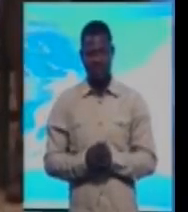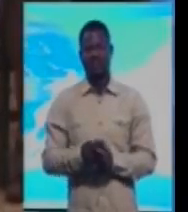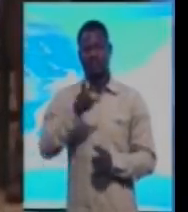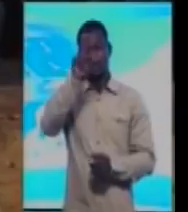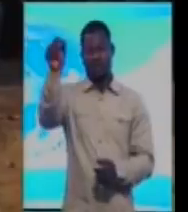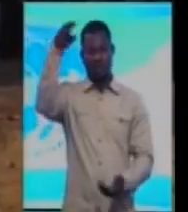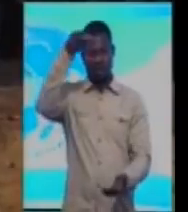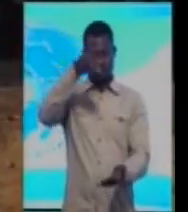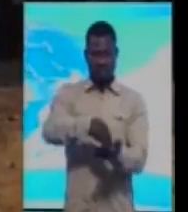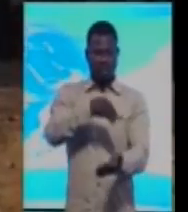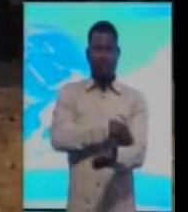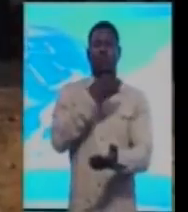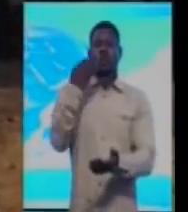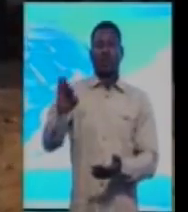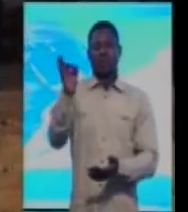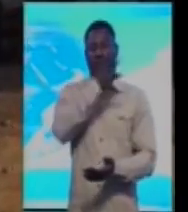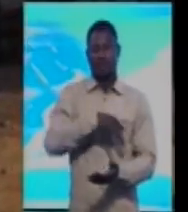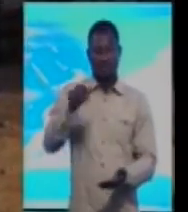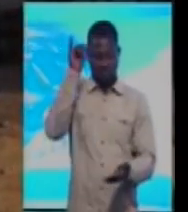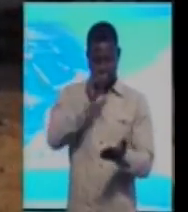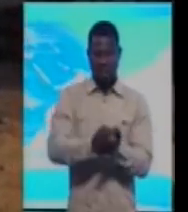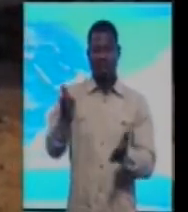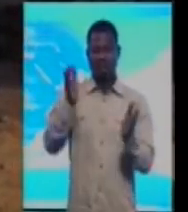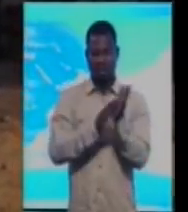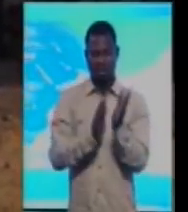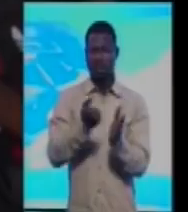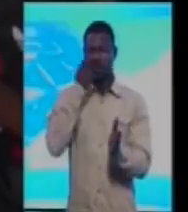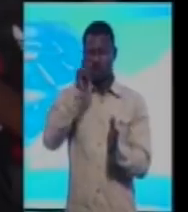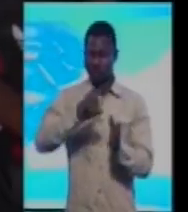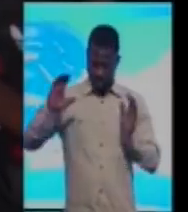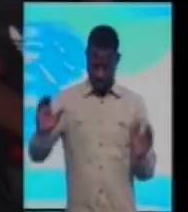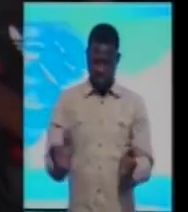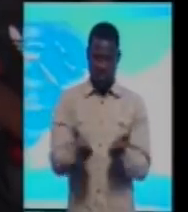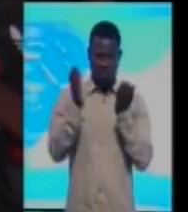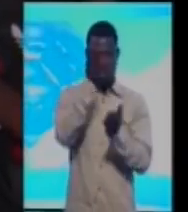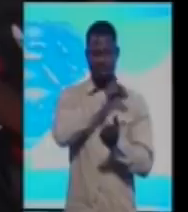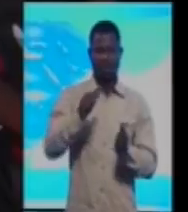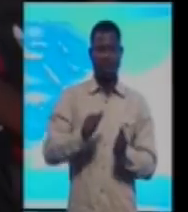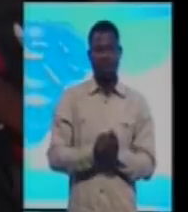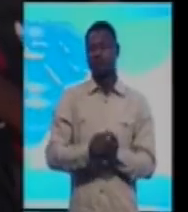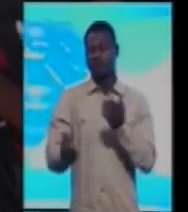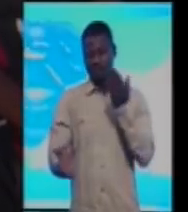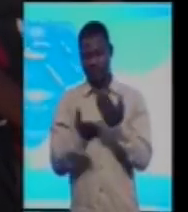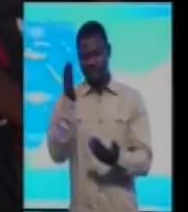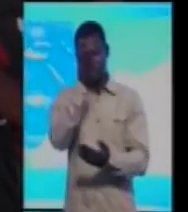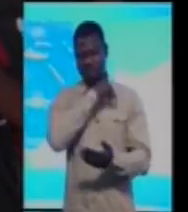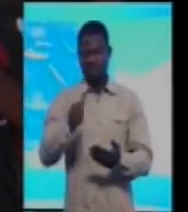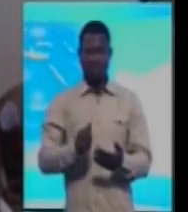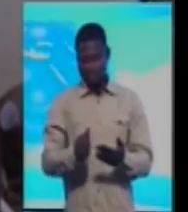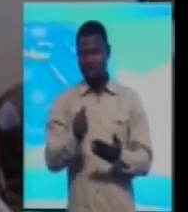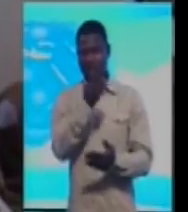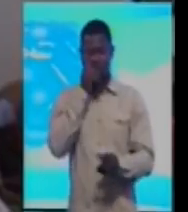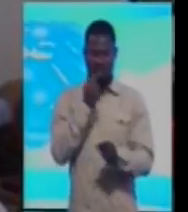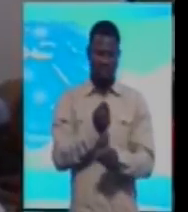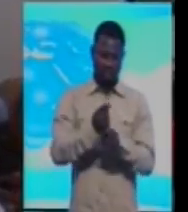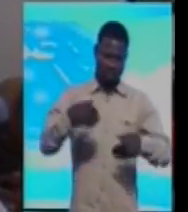millions de francs CFA, ces joyaux devraient contribuer, selon les promoteurs, à favoriser la résilience des jeunes de la région